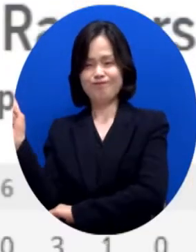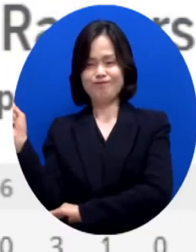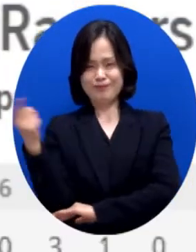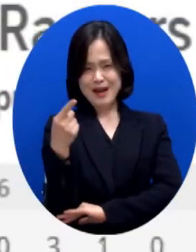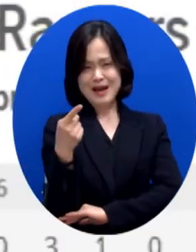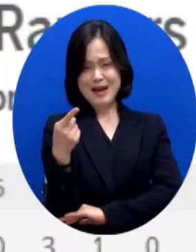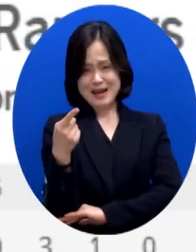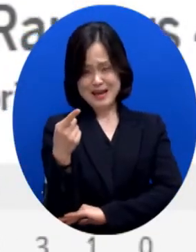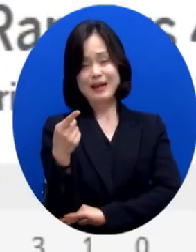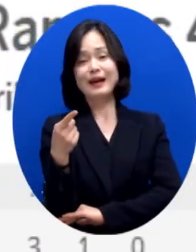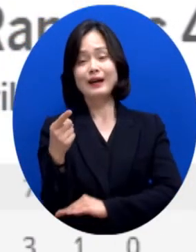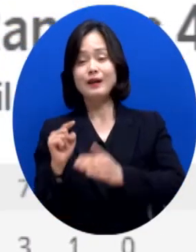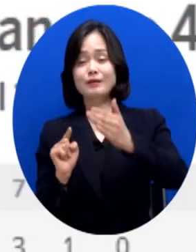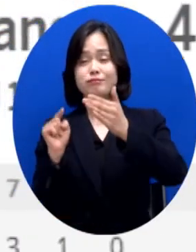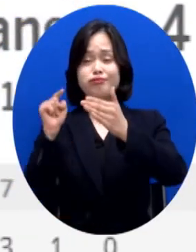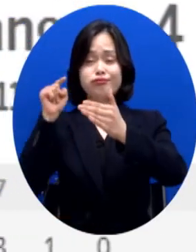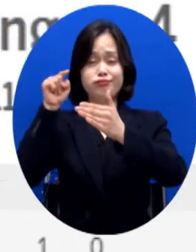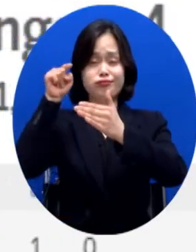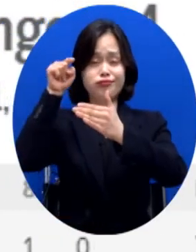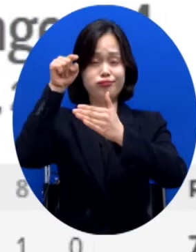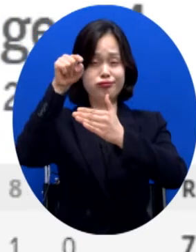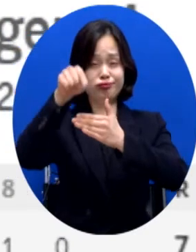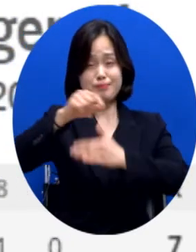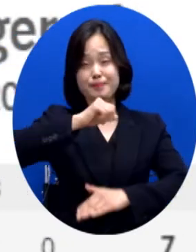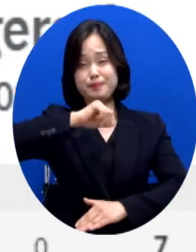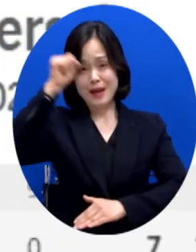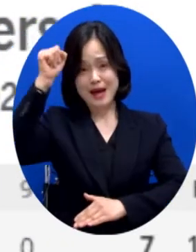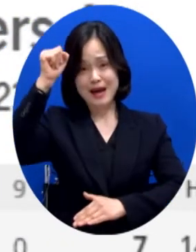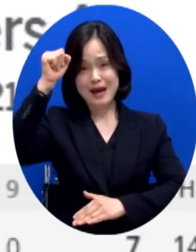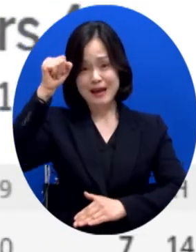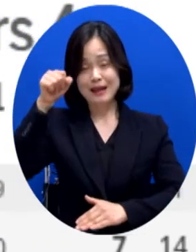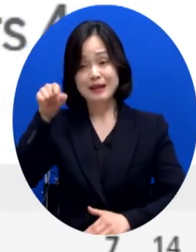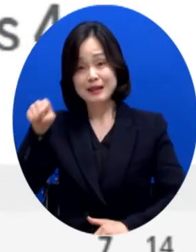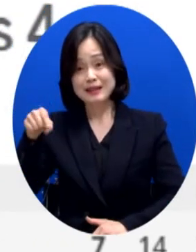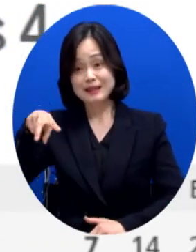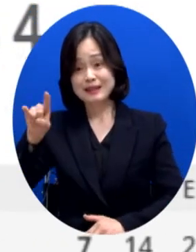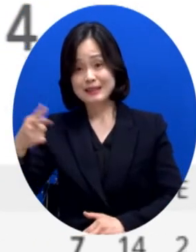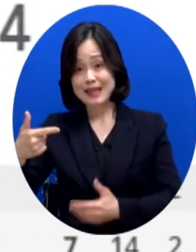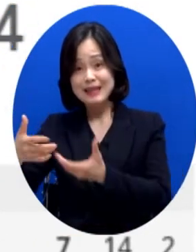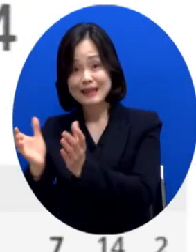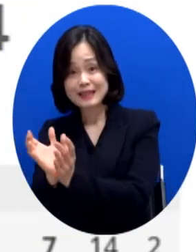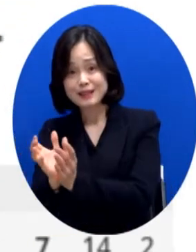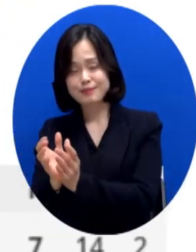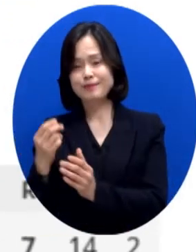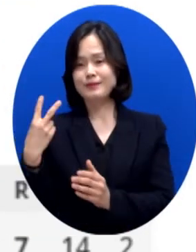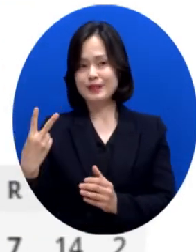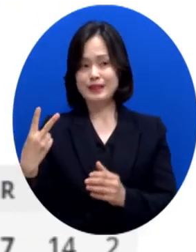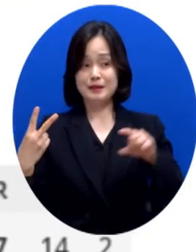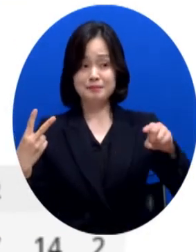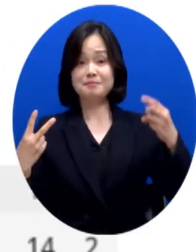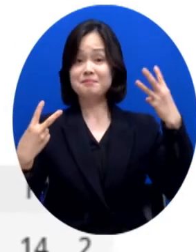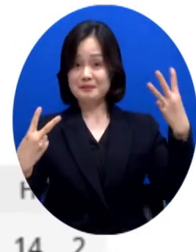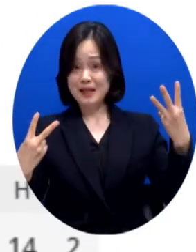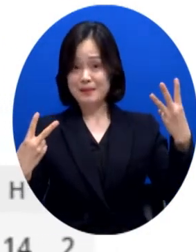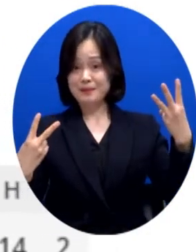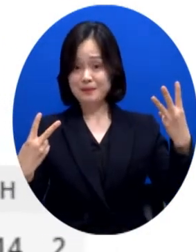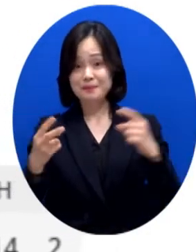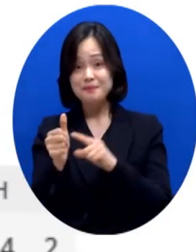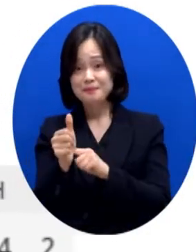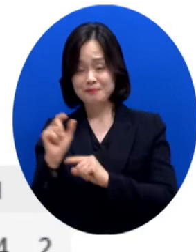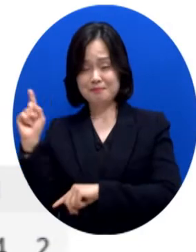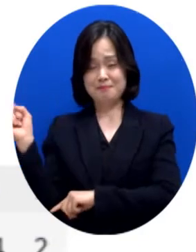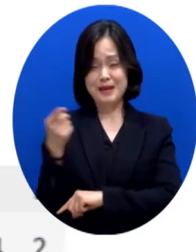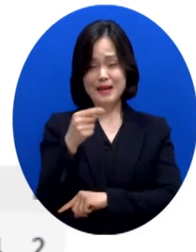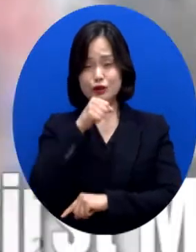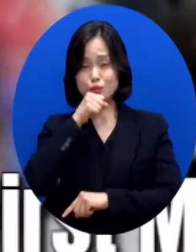3으로 뒤진 5회초 선두타자로 나서 솔로 홈런을 때려내 씁니다 이 경기에서 2타수 1안타 1타점 2득점을